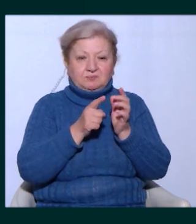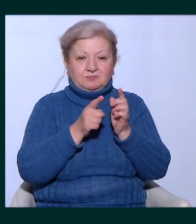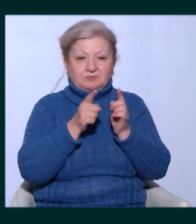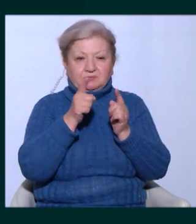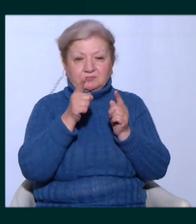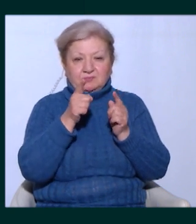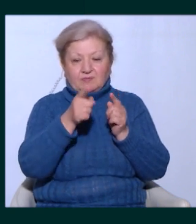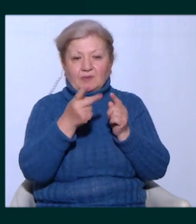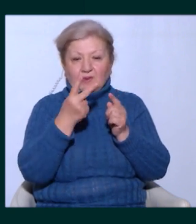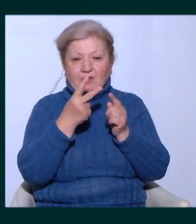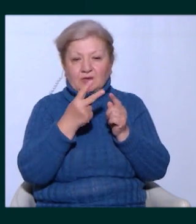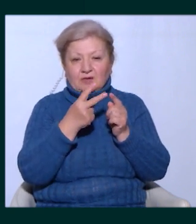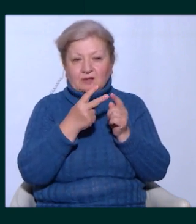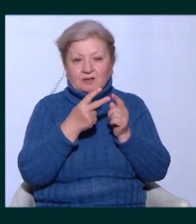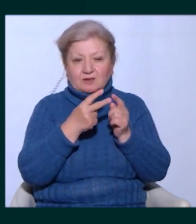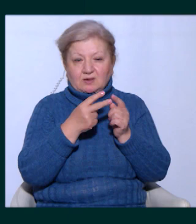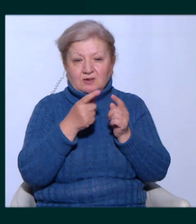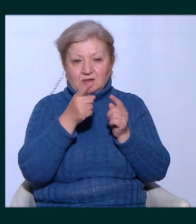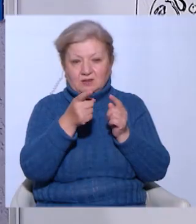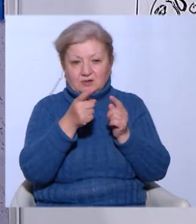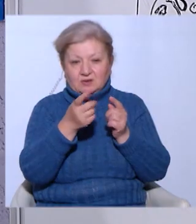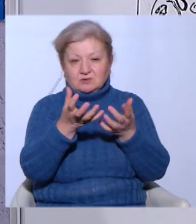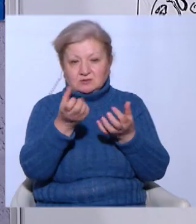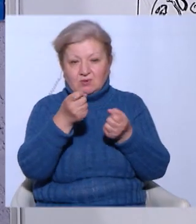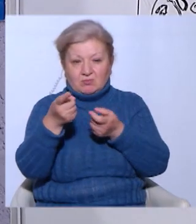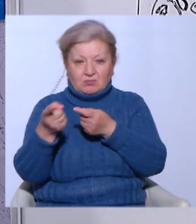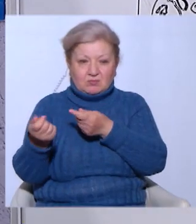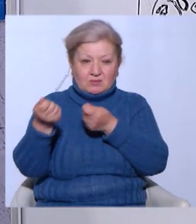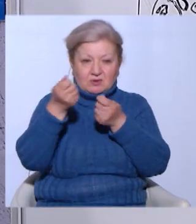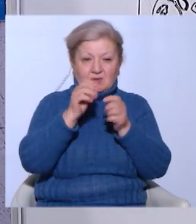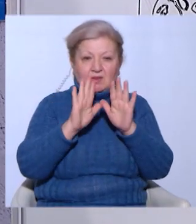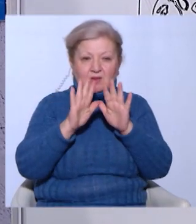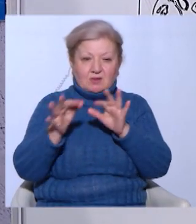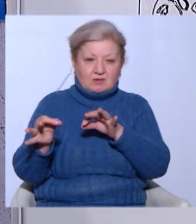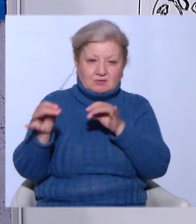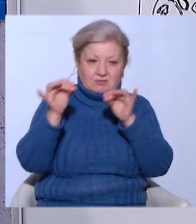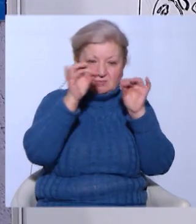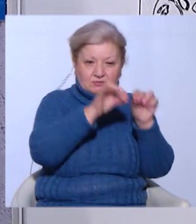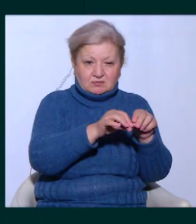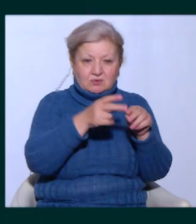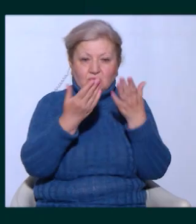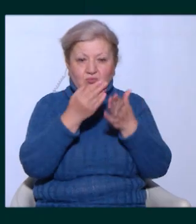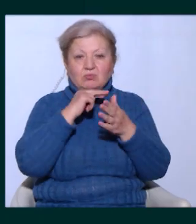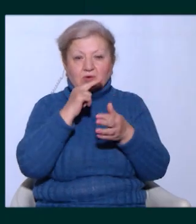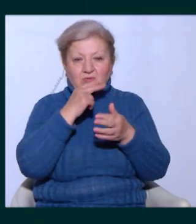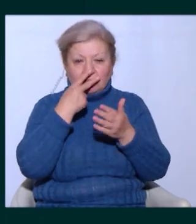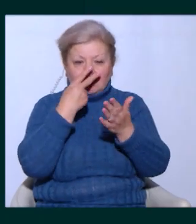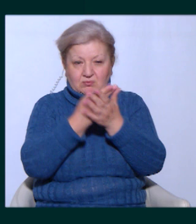ეს ორი აი წამოვიღოთ ახლა ნენელა უკან, თუ დავაკვირდებით